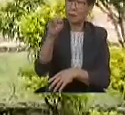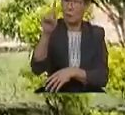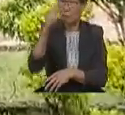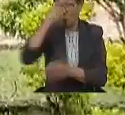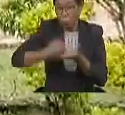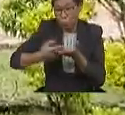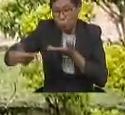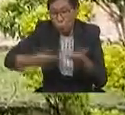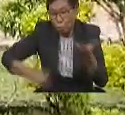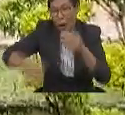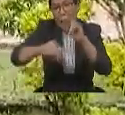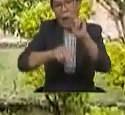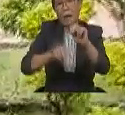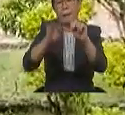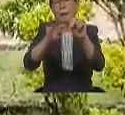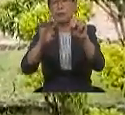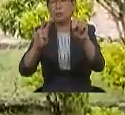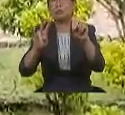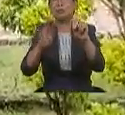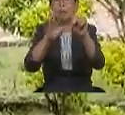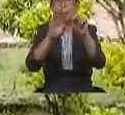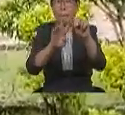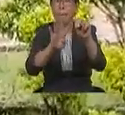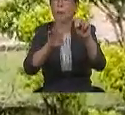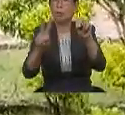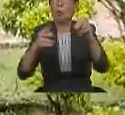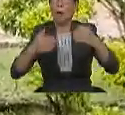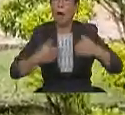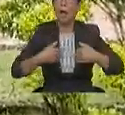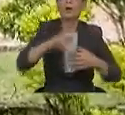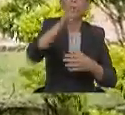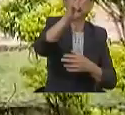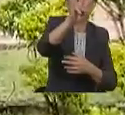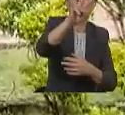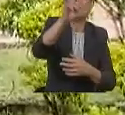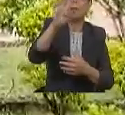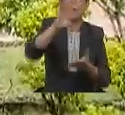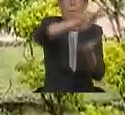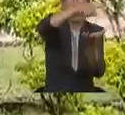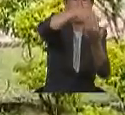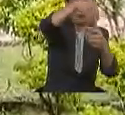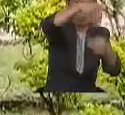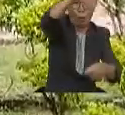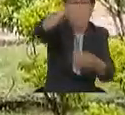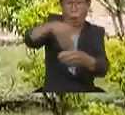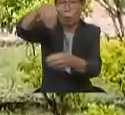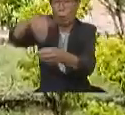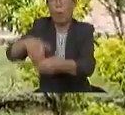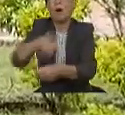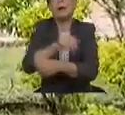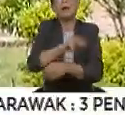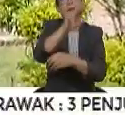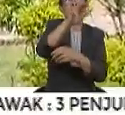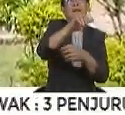dimana n42 semua mempunyai sebanyak 24 pusat demikian dan juga 30 saat